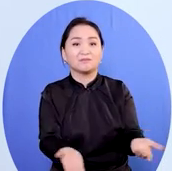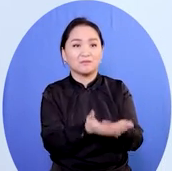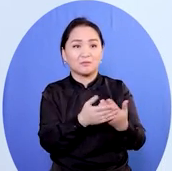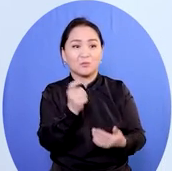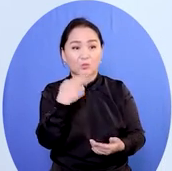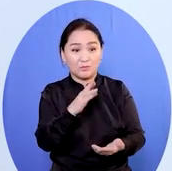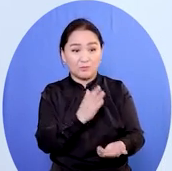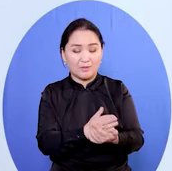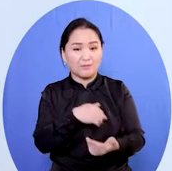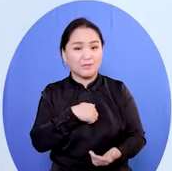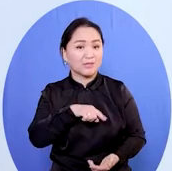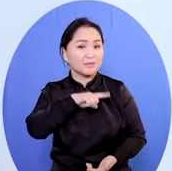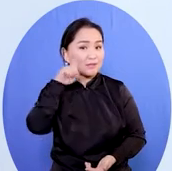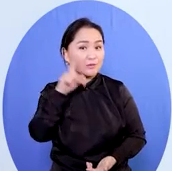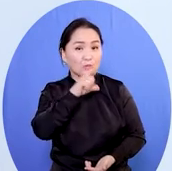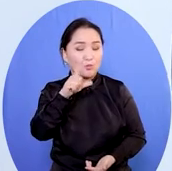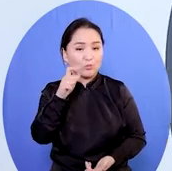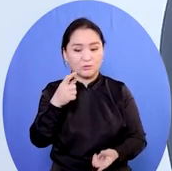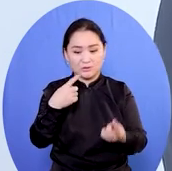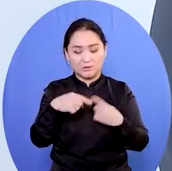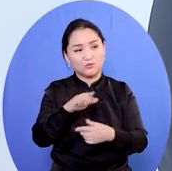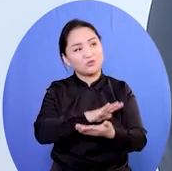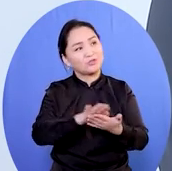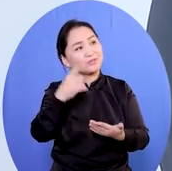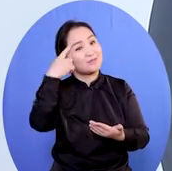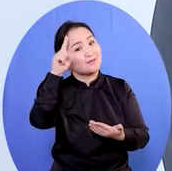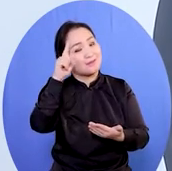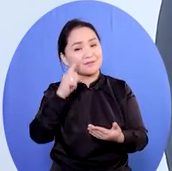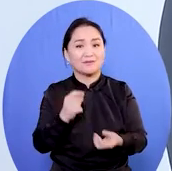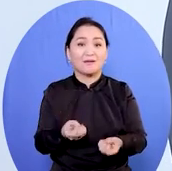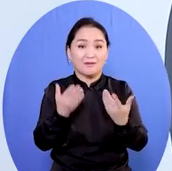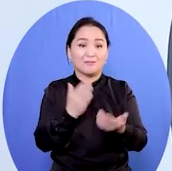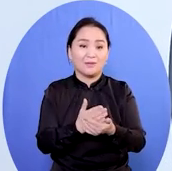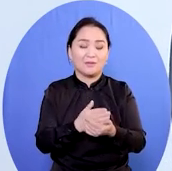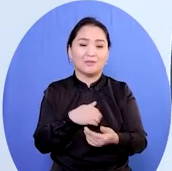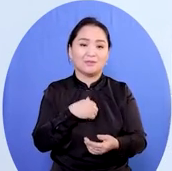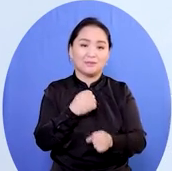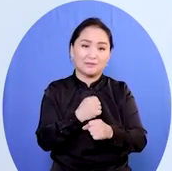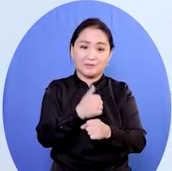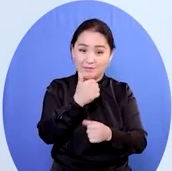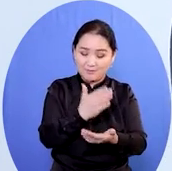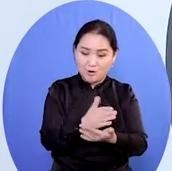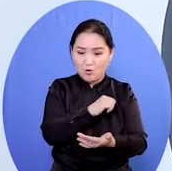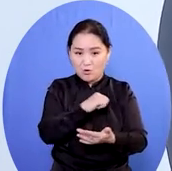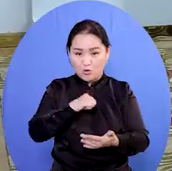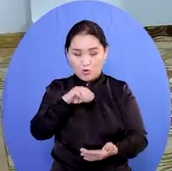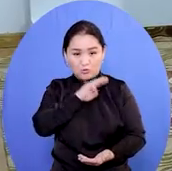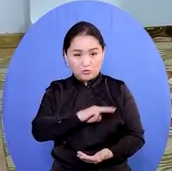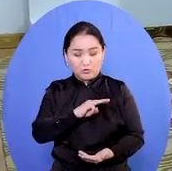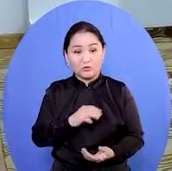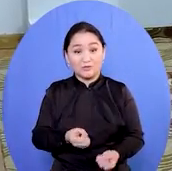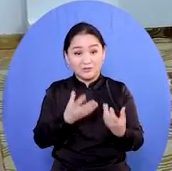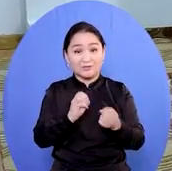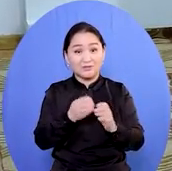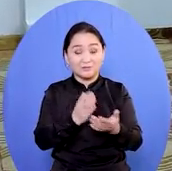байгаа. Гэхдээ манай залуучууд айгүй тийм одоо шинэлэх санал санаачлаг их гаргадаг болж их тайчин болж өөрсдөө төлөө их явдаг болж